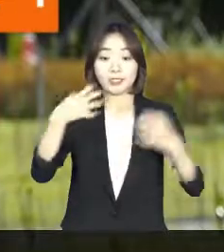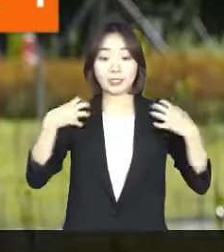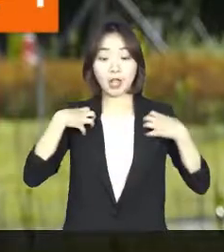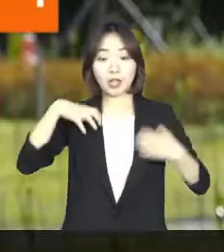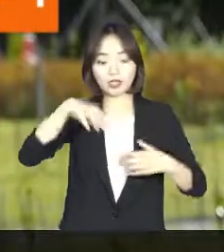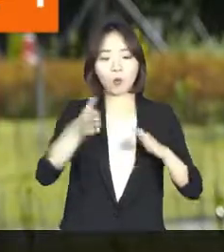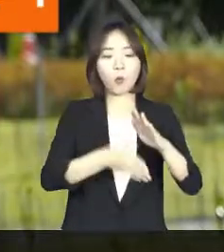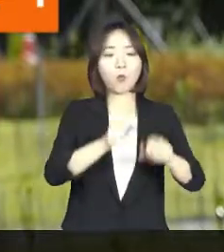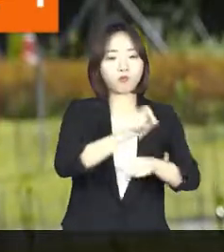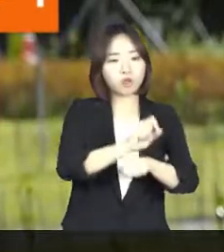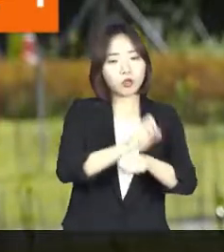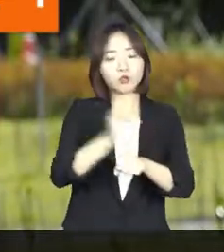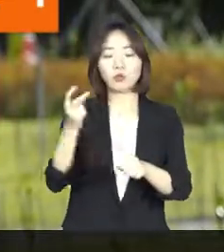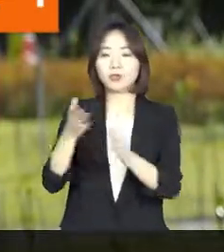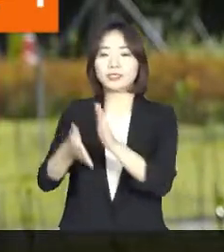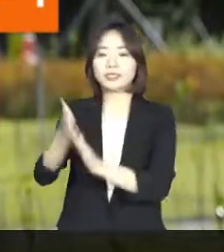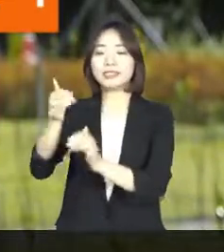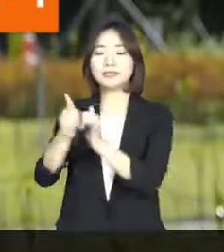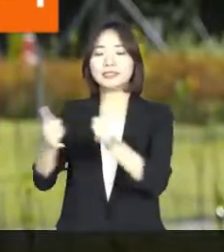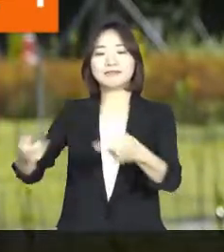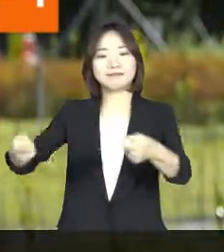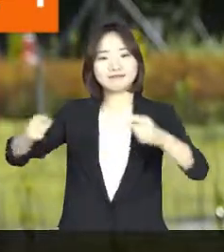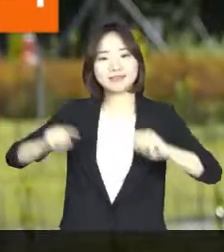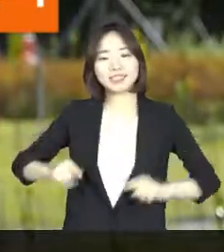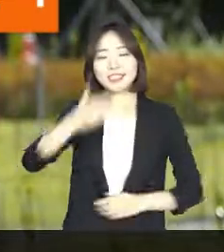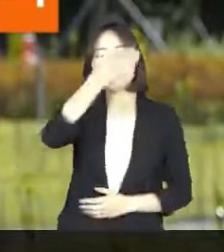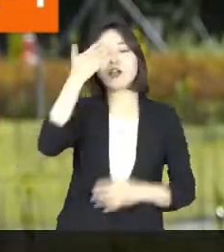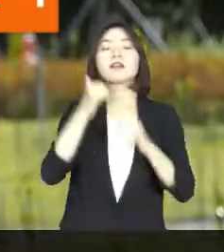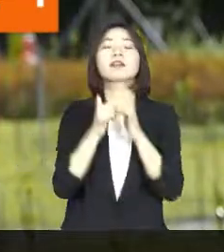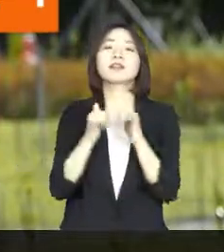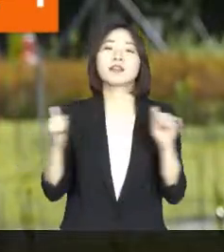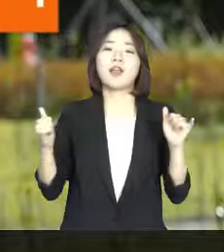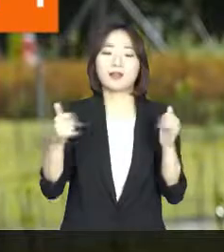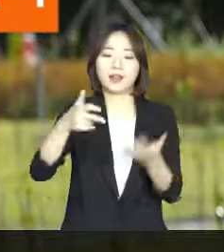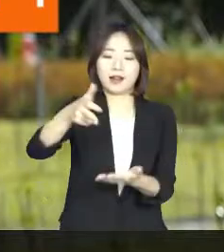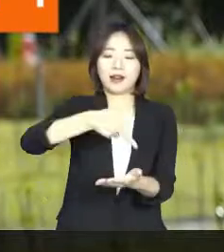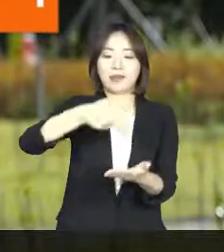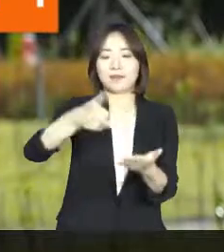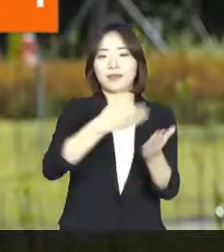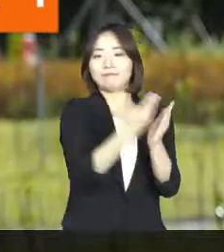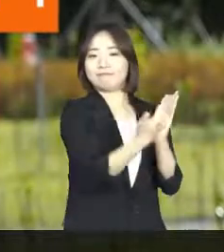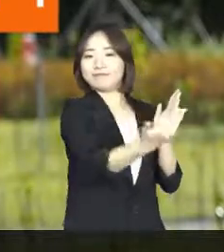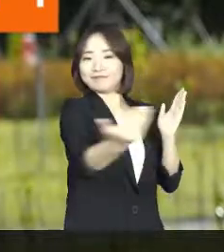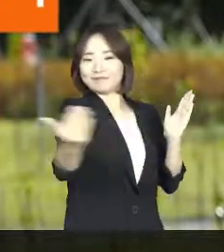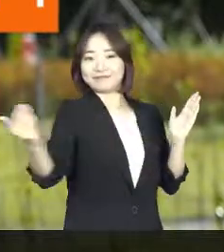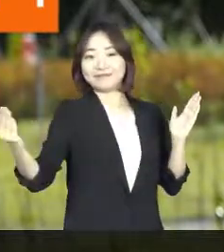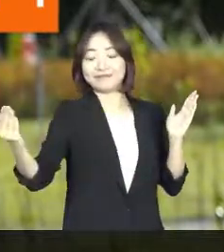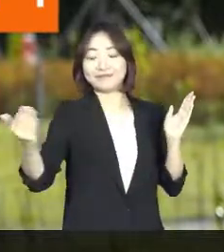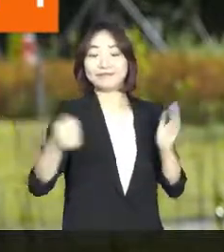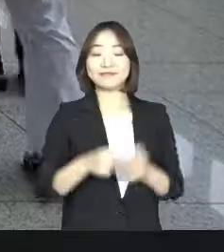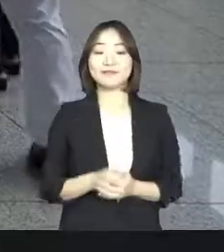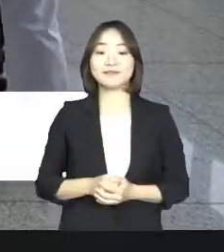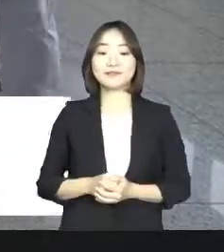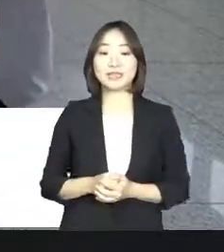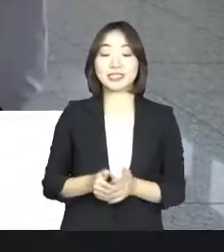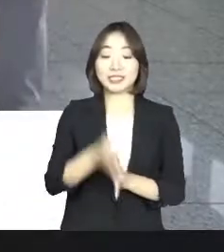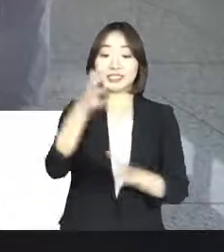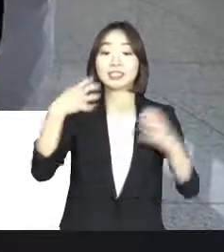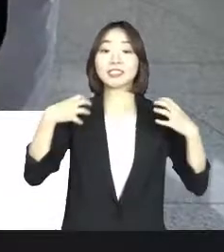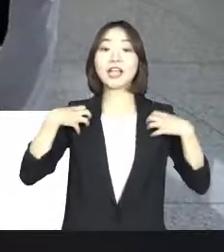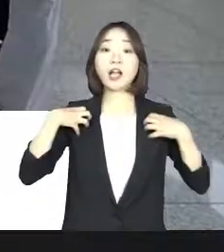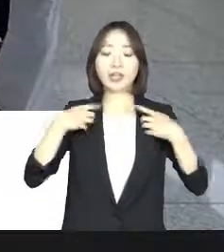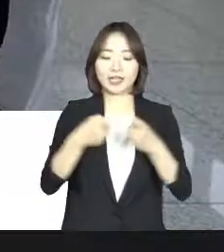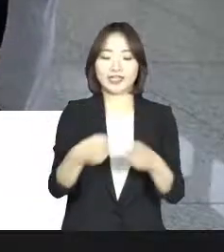천안 시청사에서 공무원과 시민이 함께한 청렴 캘리그라피 작품 전시회가 열려 눈길을 끌었습니다.